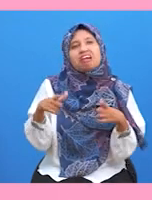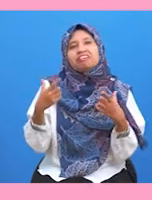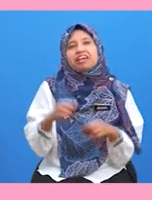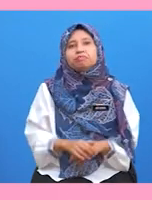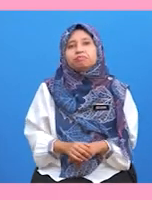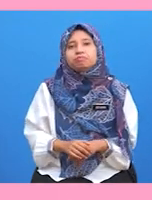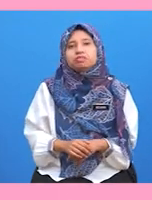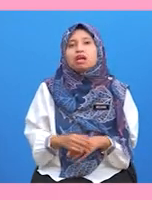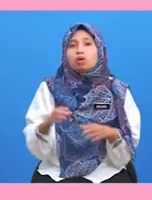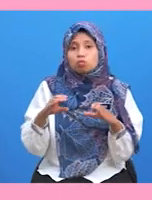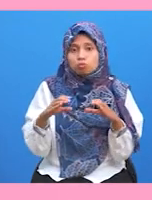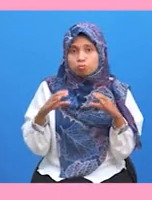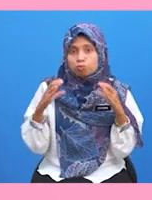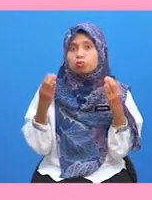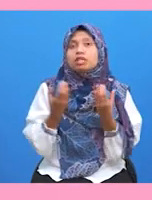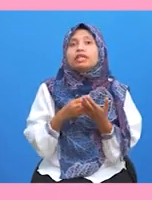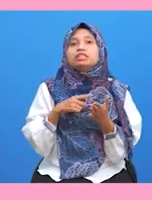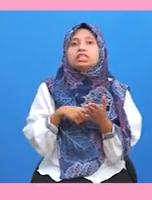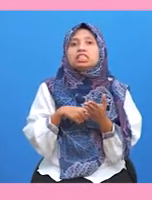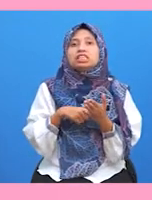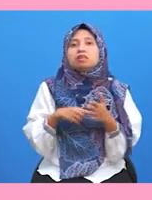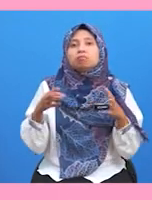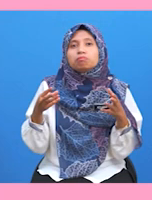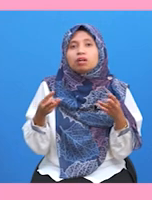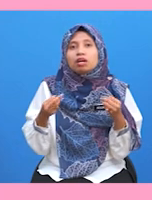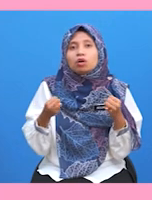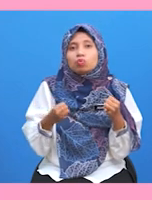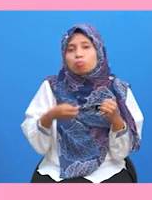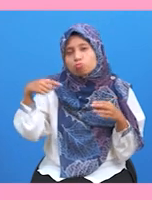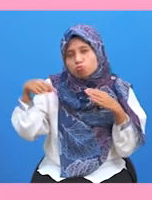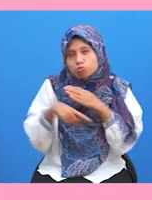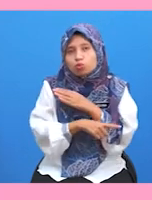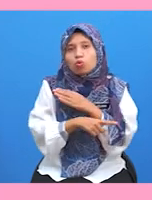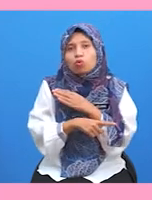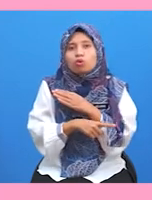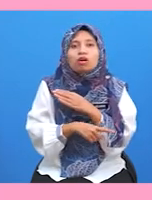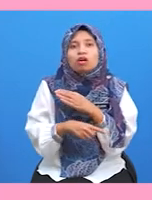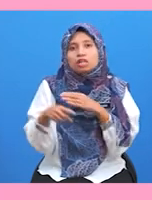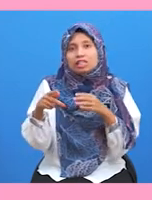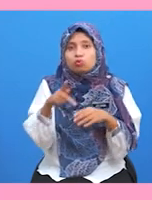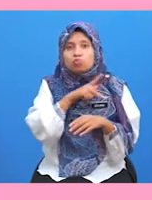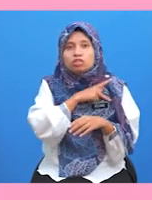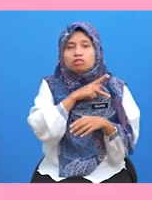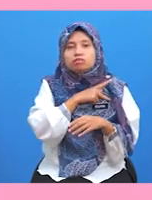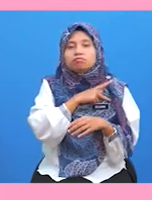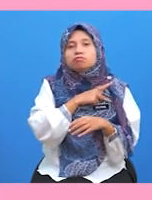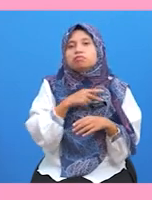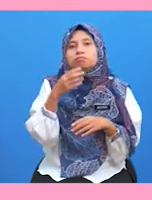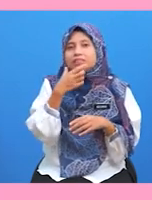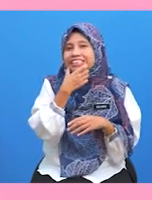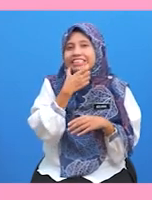Sasaran kumpulan ini adalah menghapuskan pegawai tinggi British di Sibu, Sarawak. Satu mesyuarat